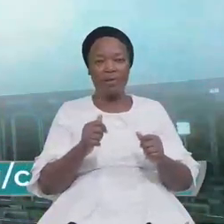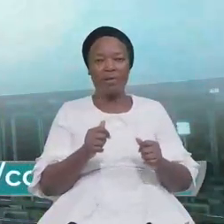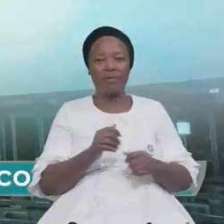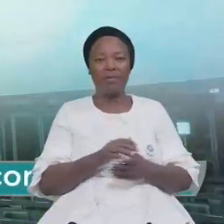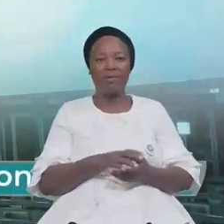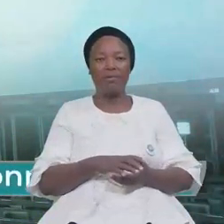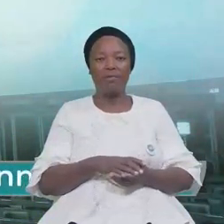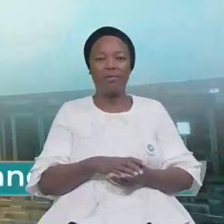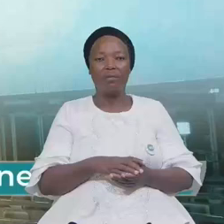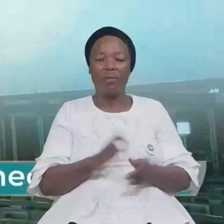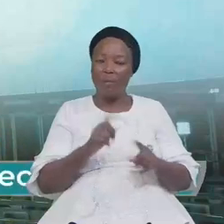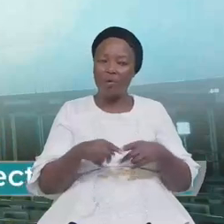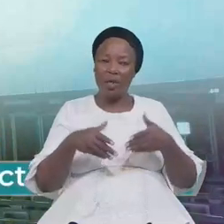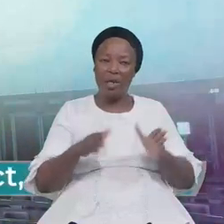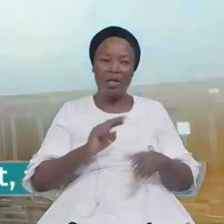Dépêchons-nous,